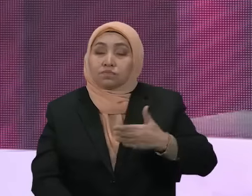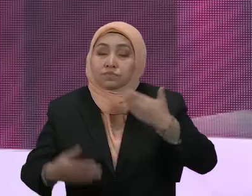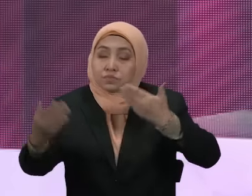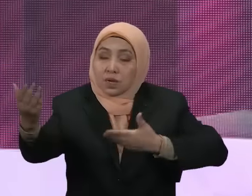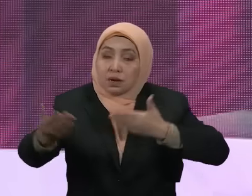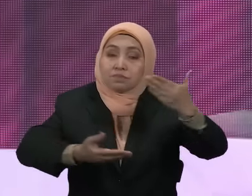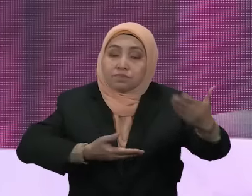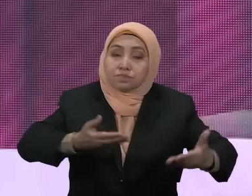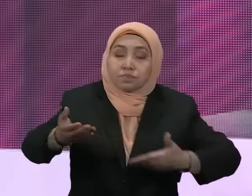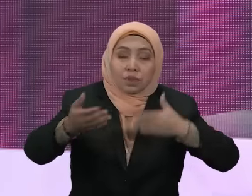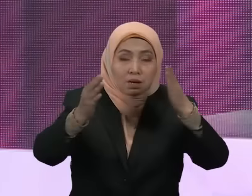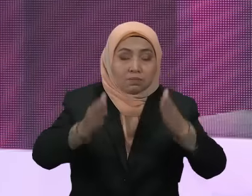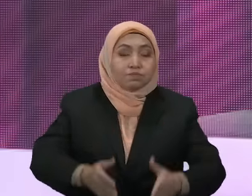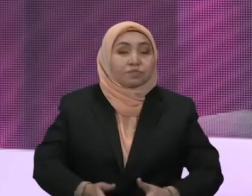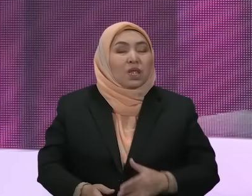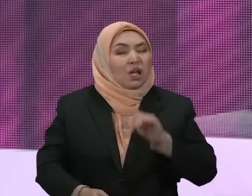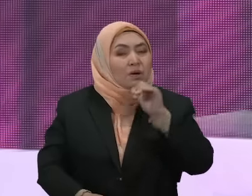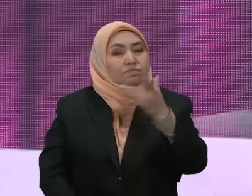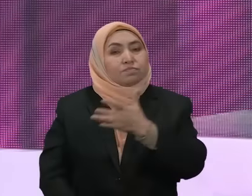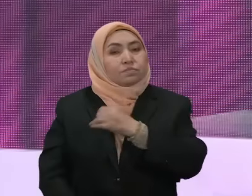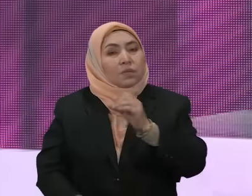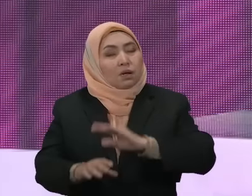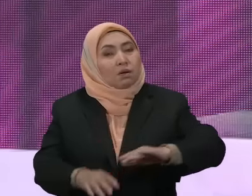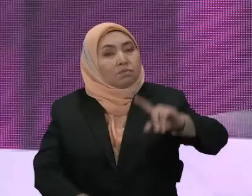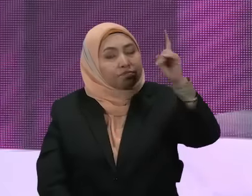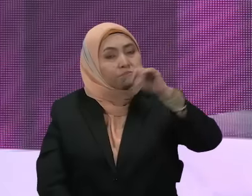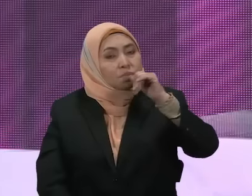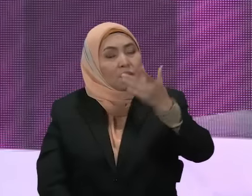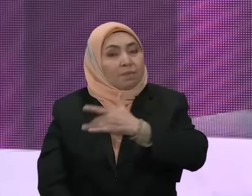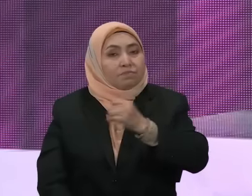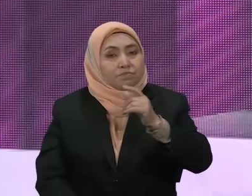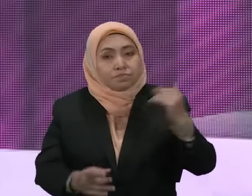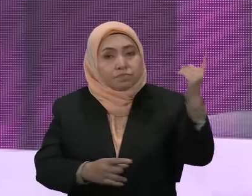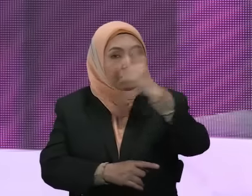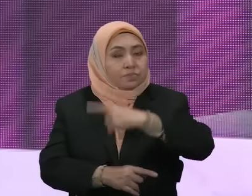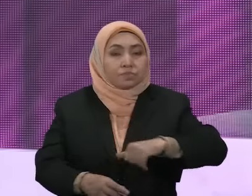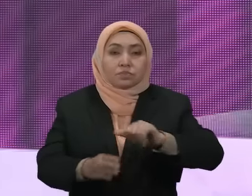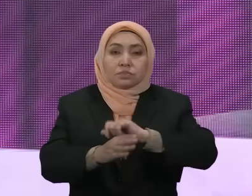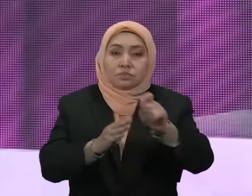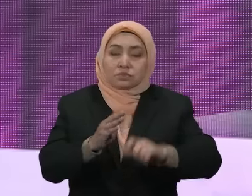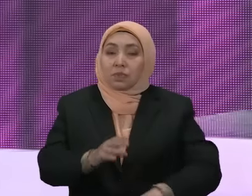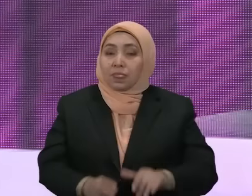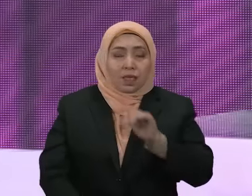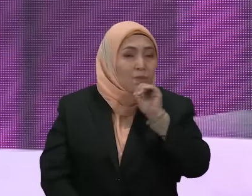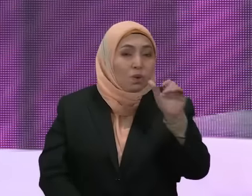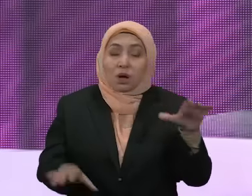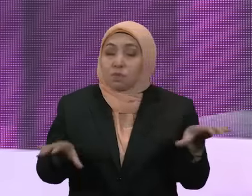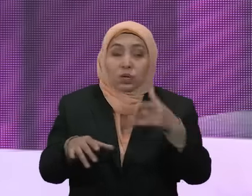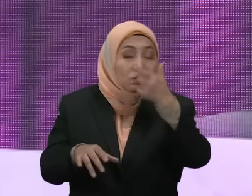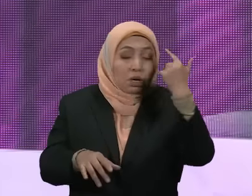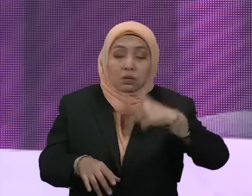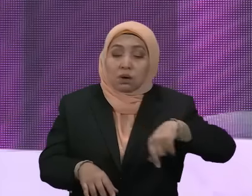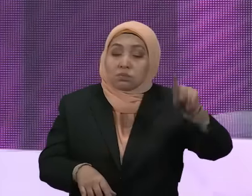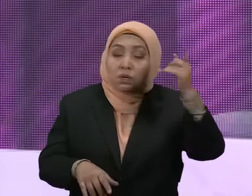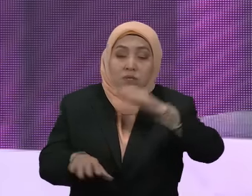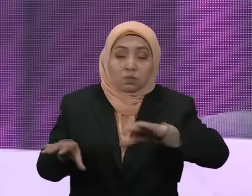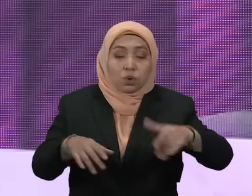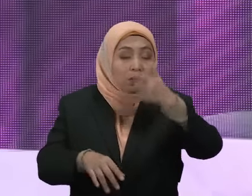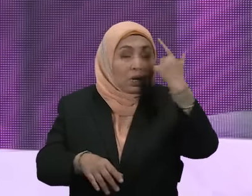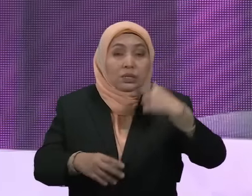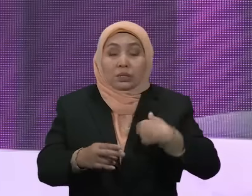tetamu, tetapi dia tidak beriman kepada Allah, tidak beriman kepada hari akhirat, dan juga dia bukan buat kerana Allah. dia buat